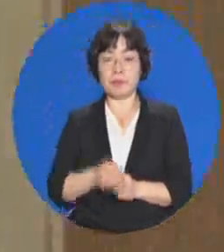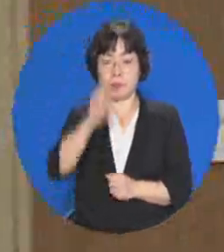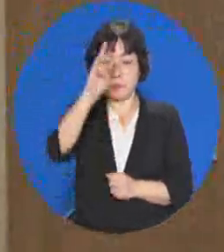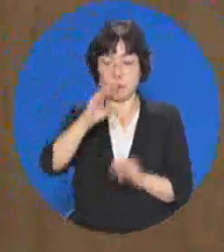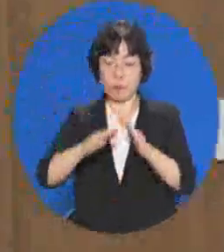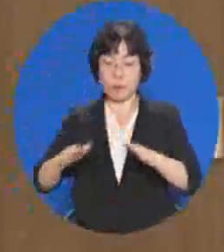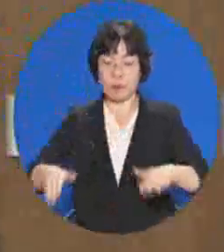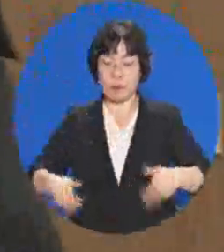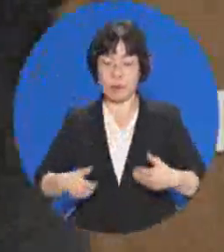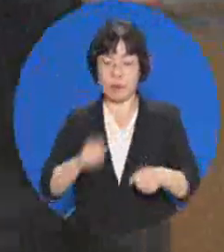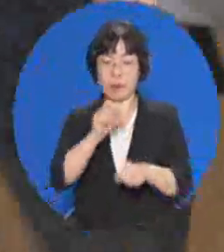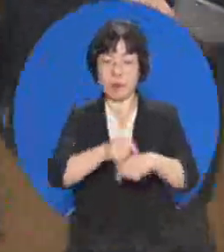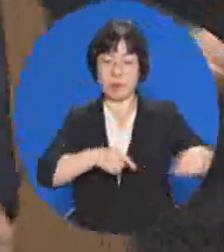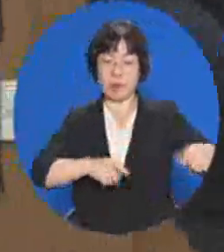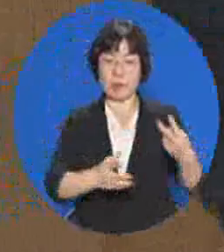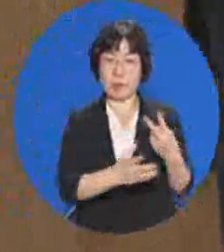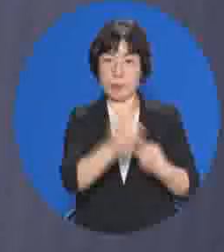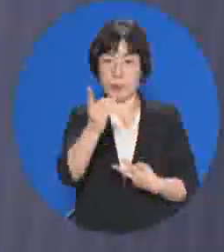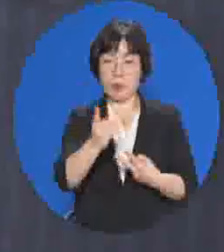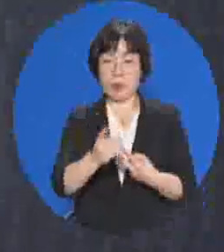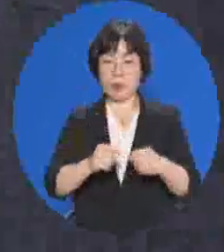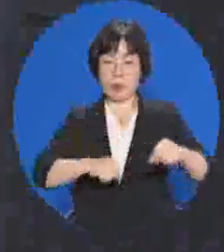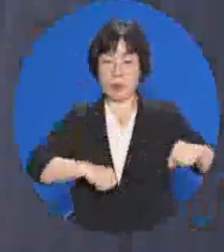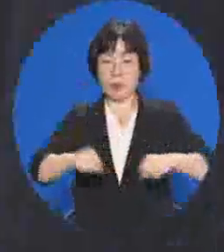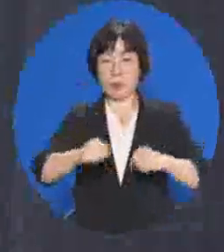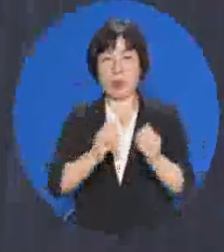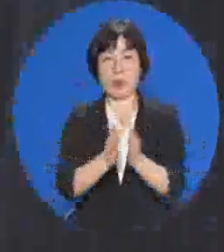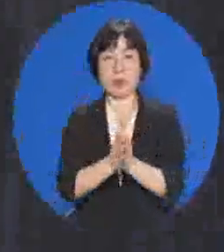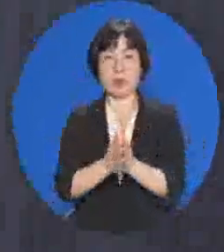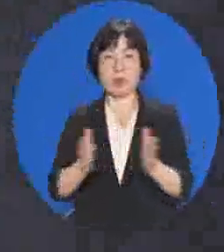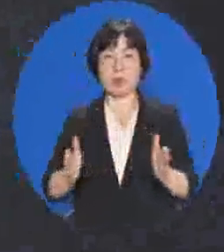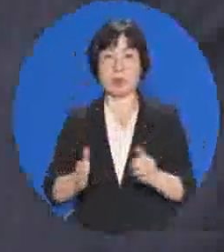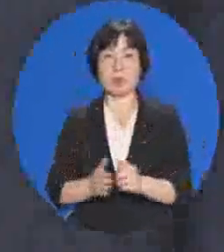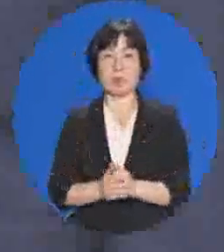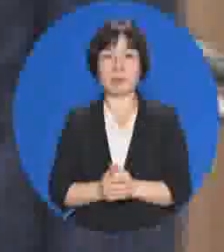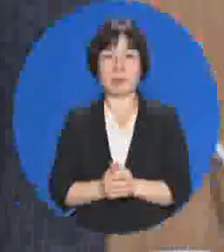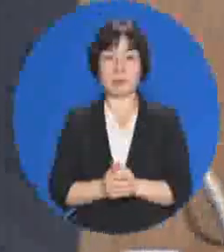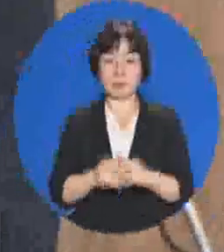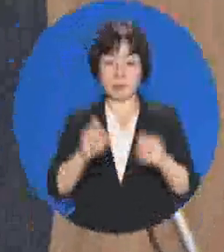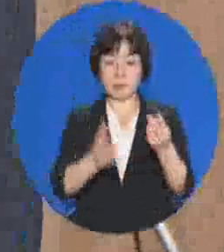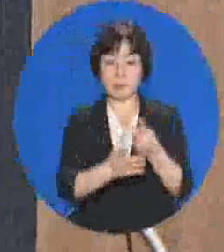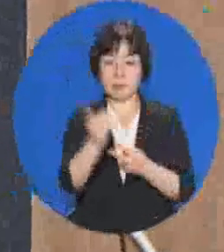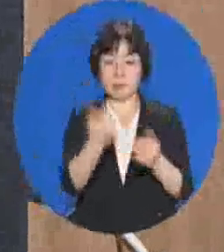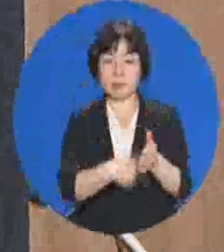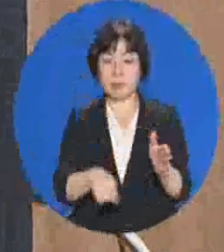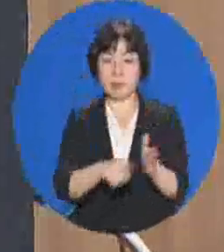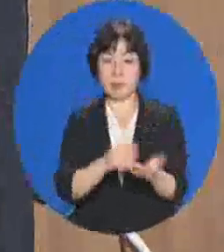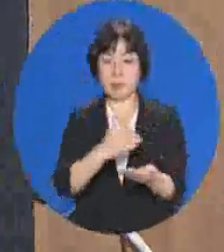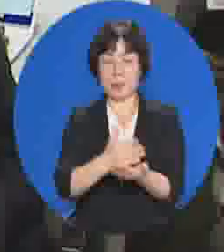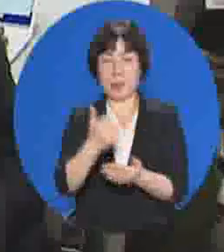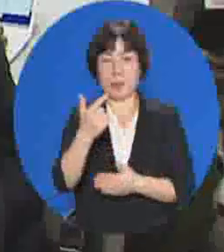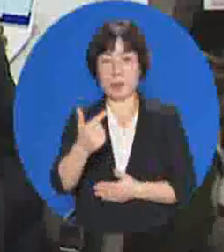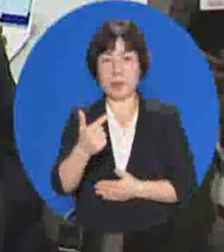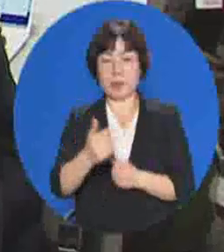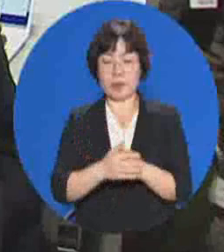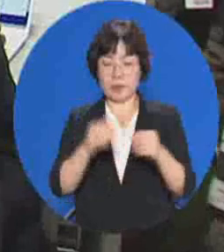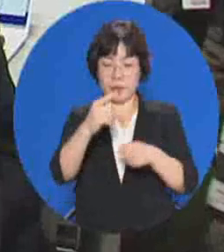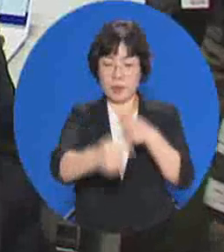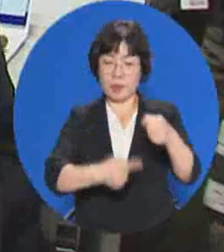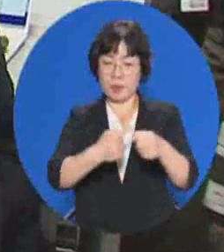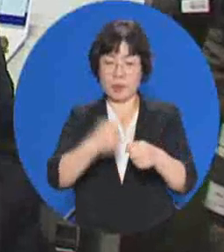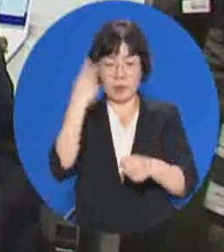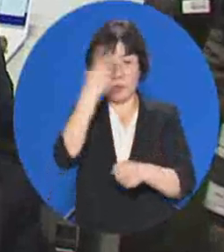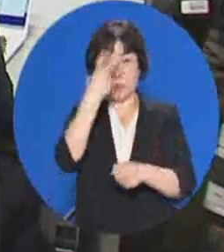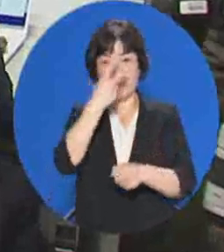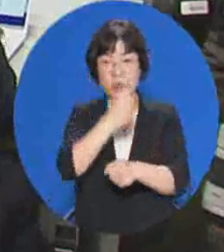광주시와 전남도의 행정통합 논의가 본격적으로 시작됐습니다. 시도통합 논의를 위한 6가지 합의안은 1년의 연구